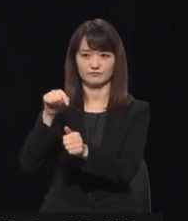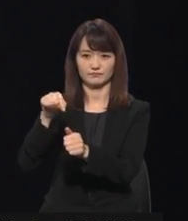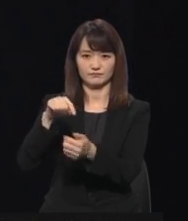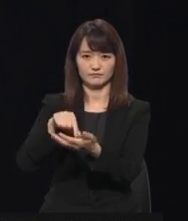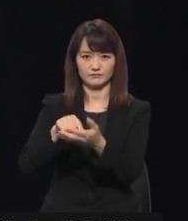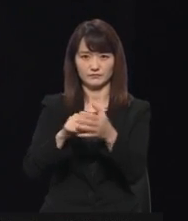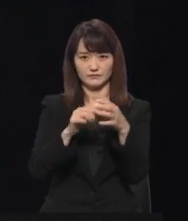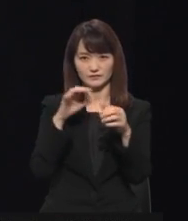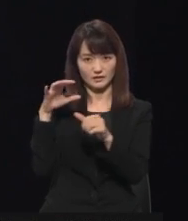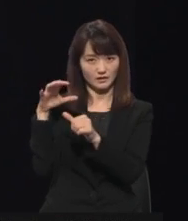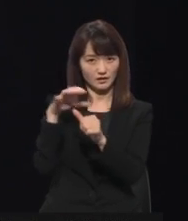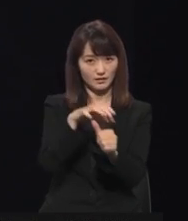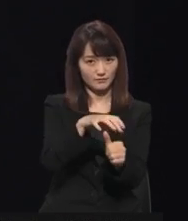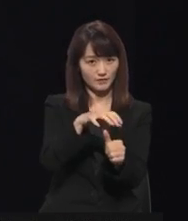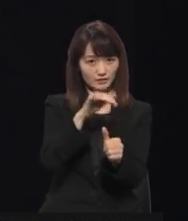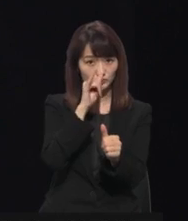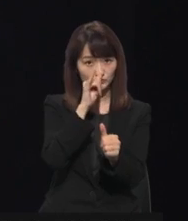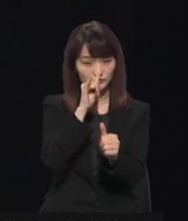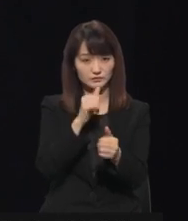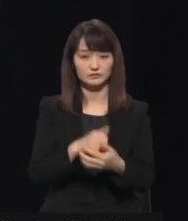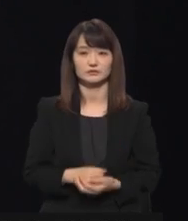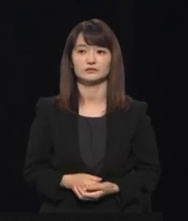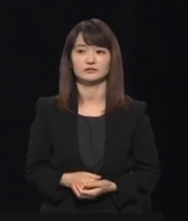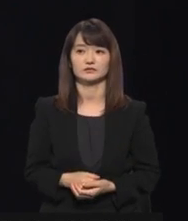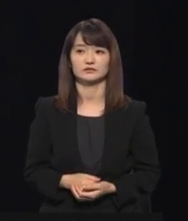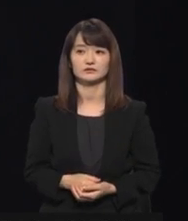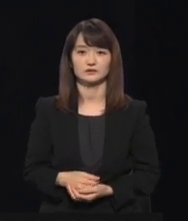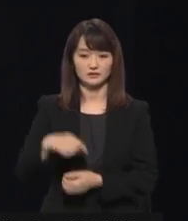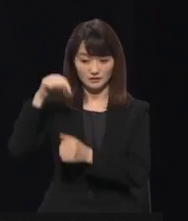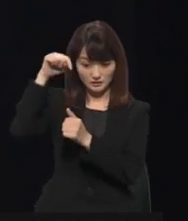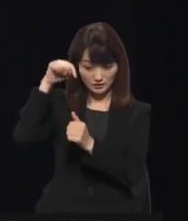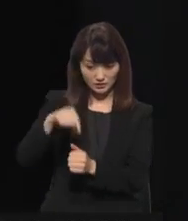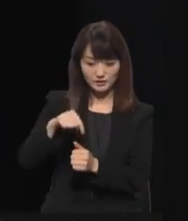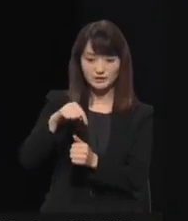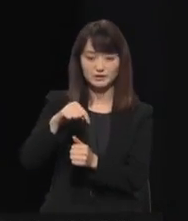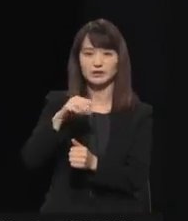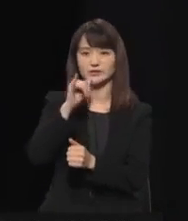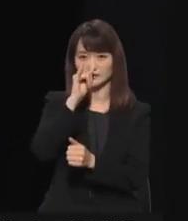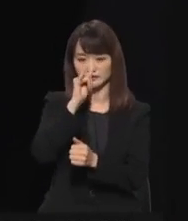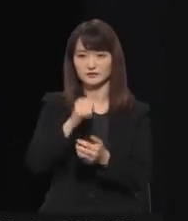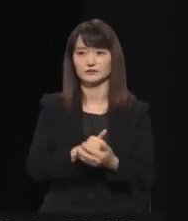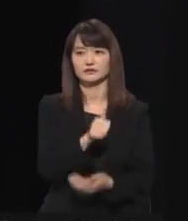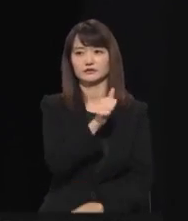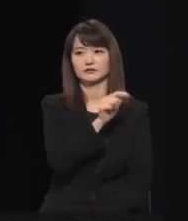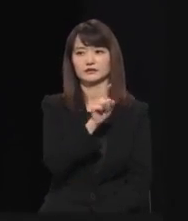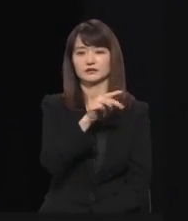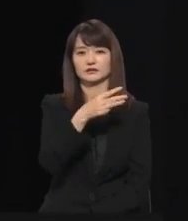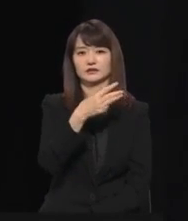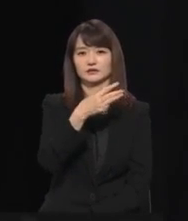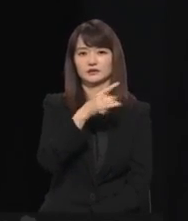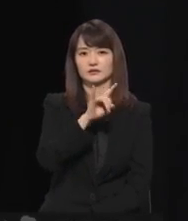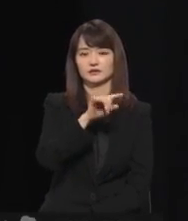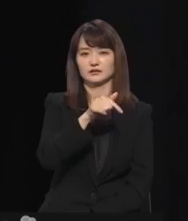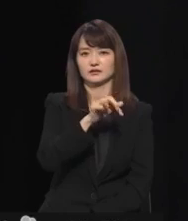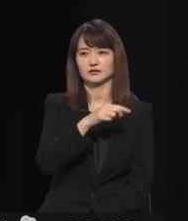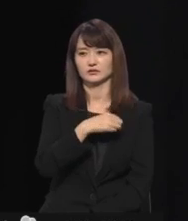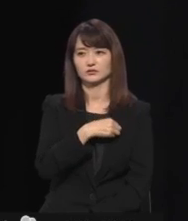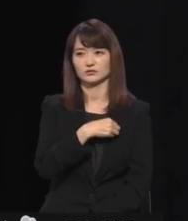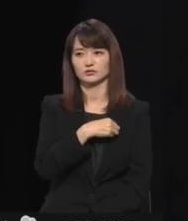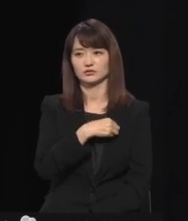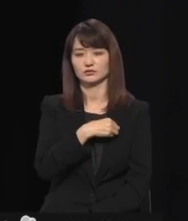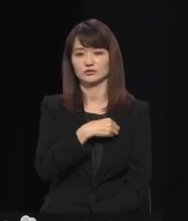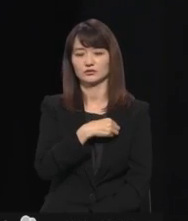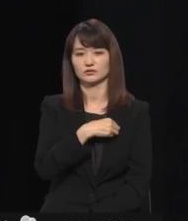정황으로 해석될 수 있습니까 지시가 분명히 있었을 것이고 그리고 하태경 의원 이 대통령이 어떻게 전화 합니까 그런데